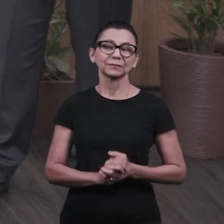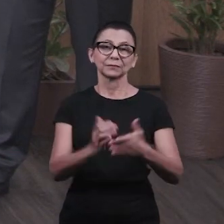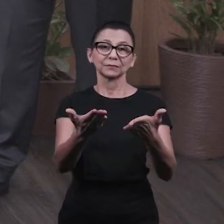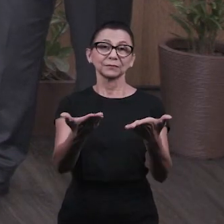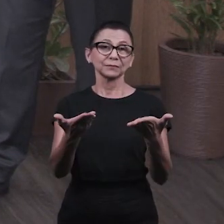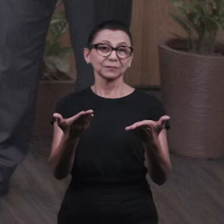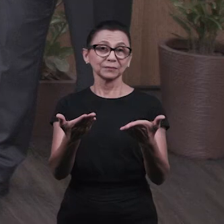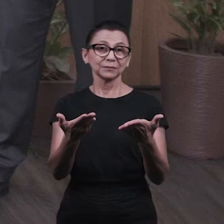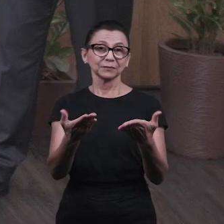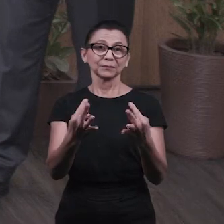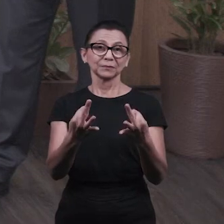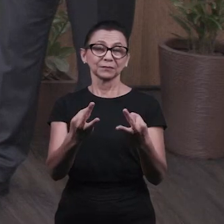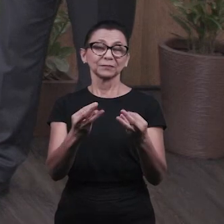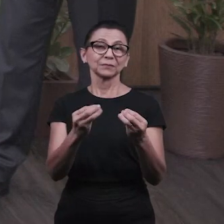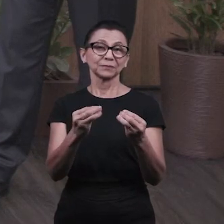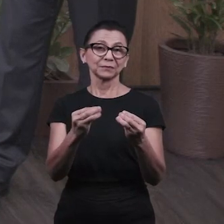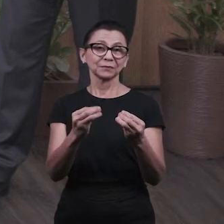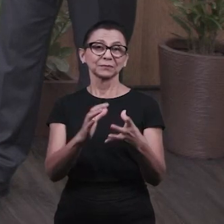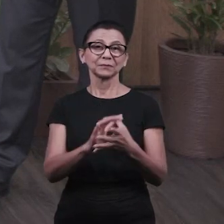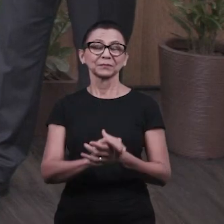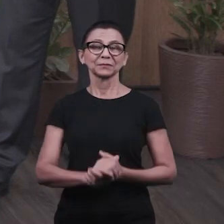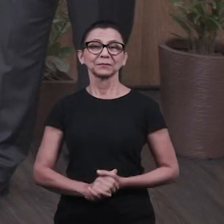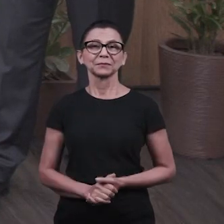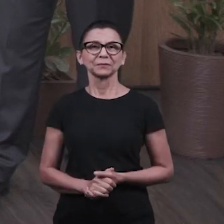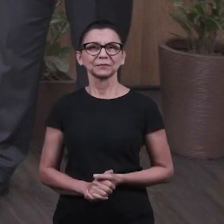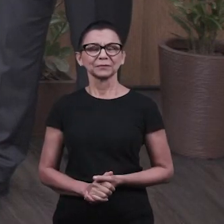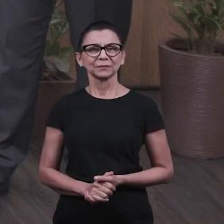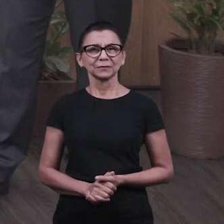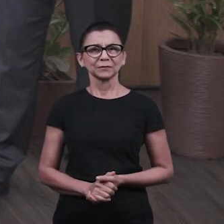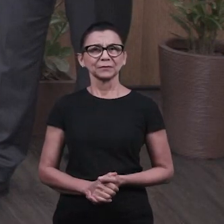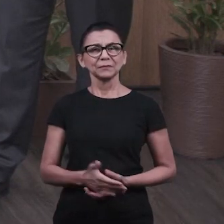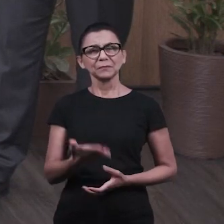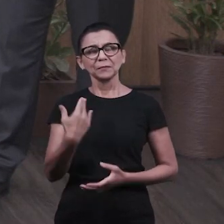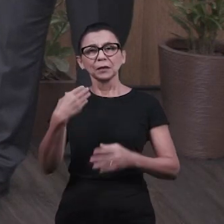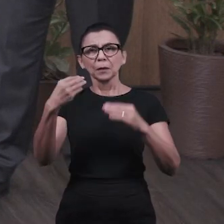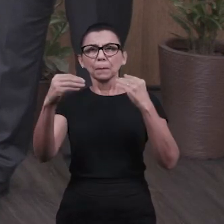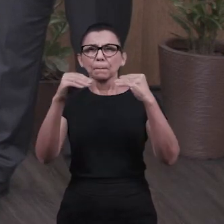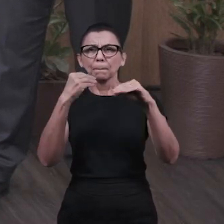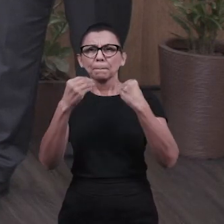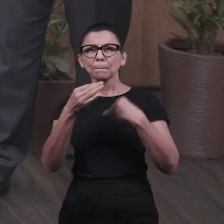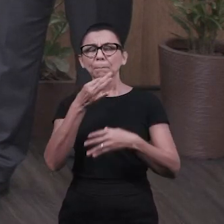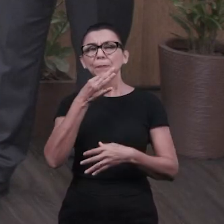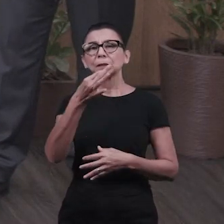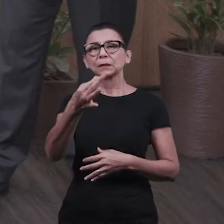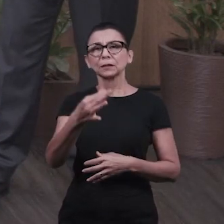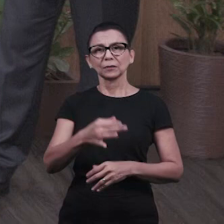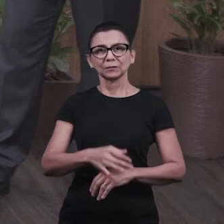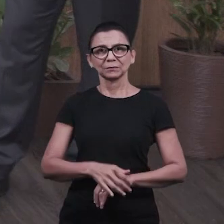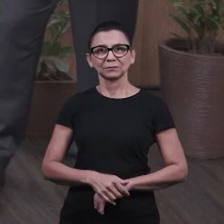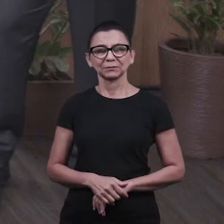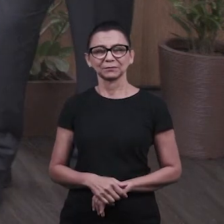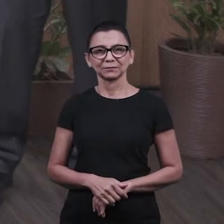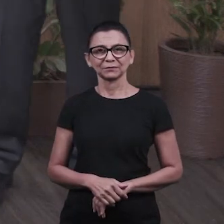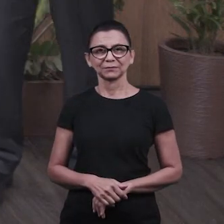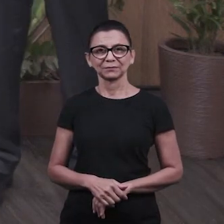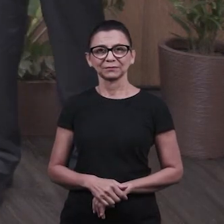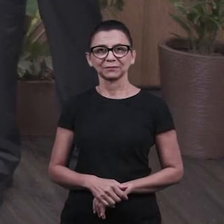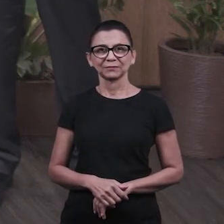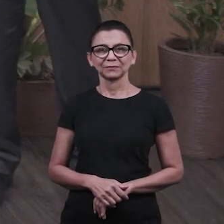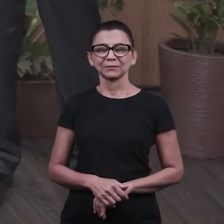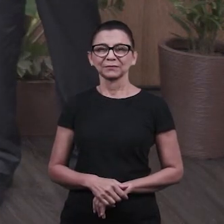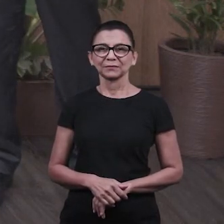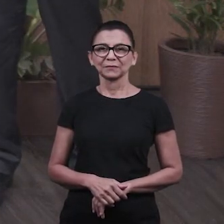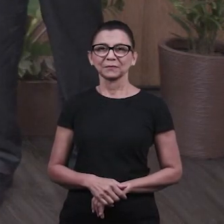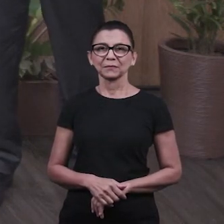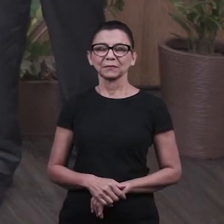j'invite à tous, envoyez votre commentaire, envoyez votre participation. Et cela peut être